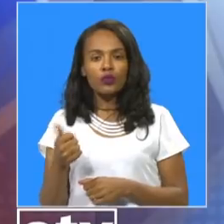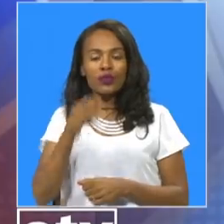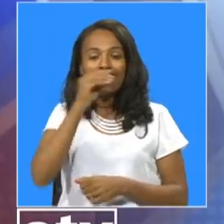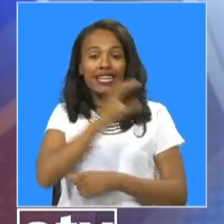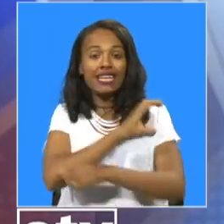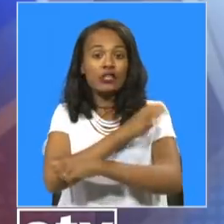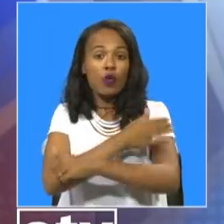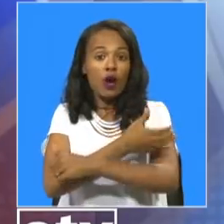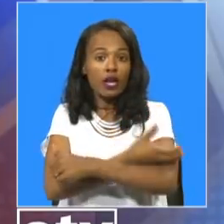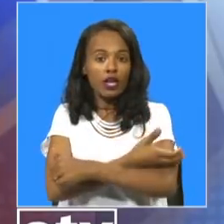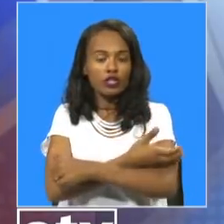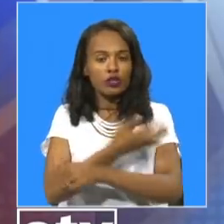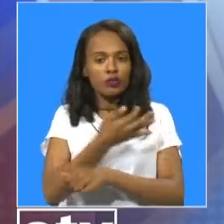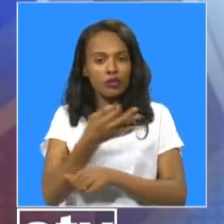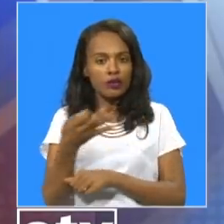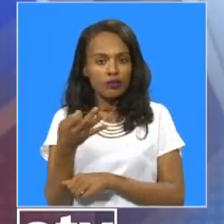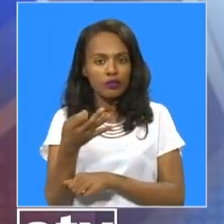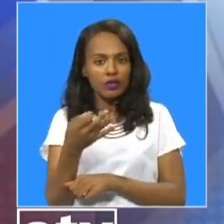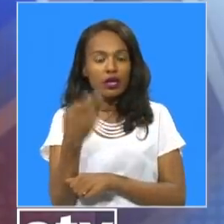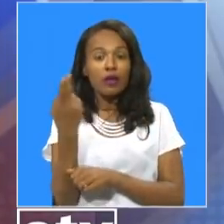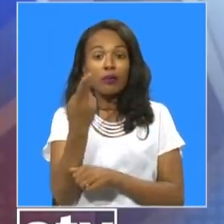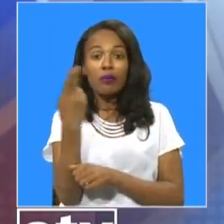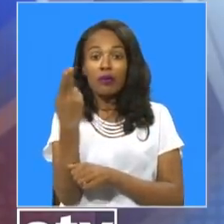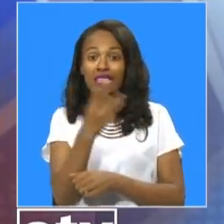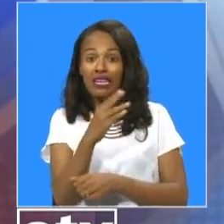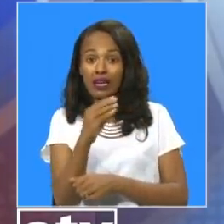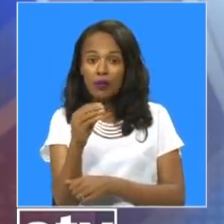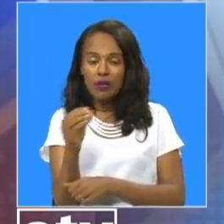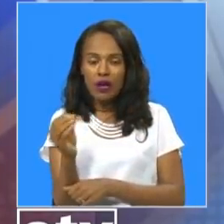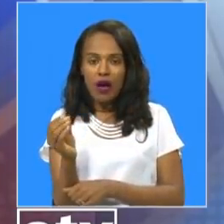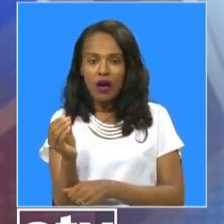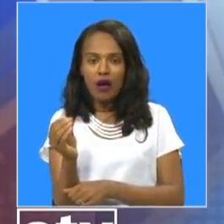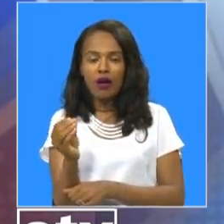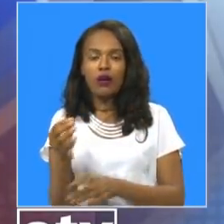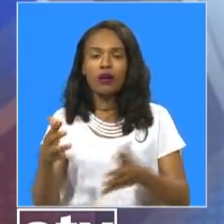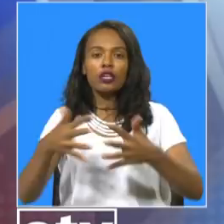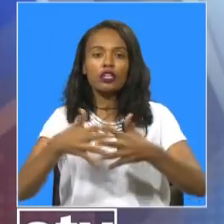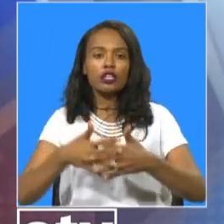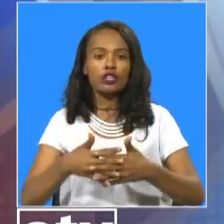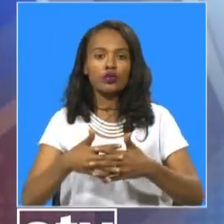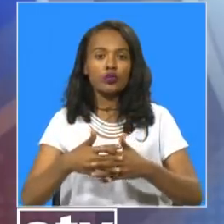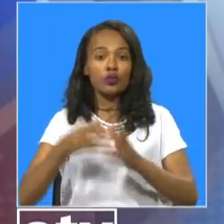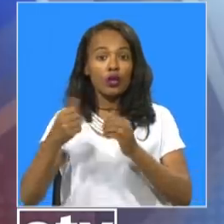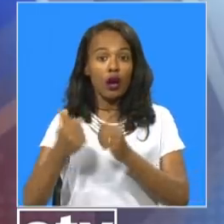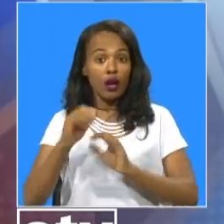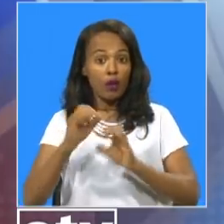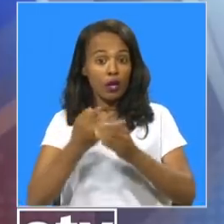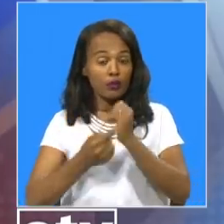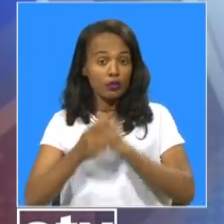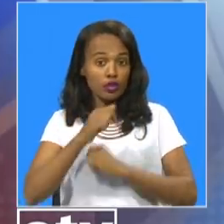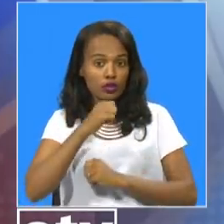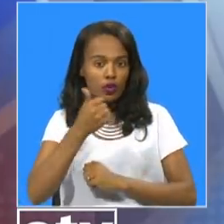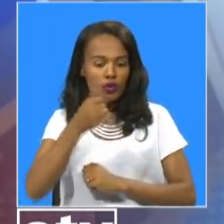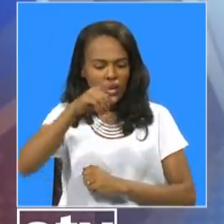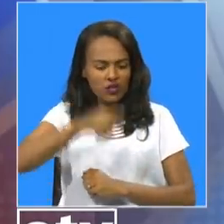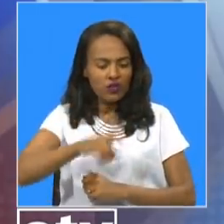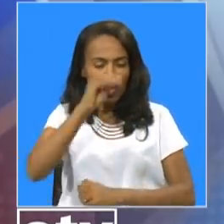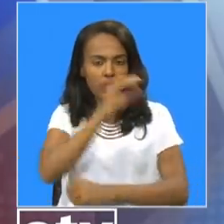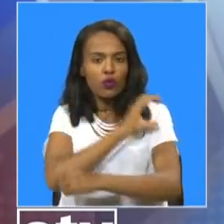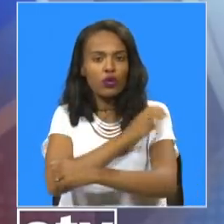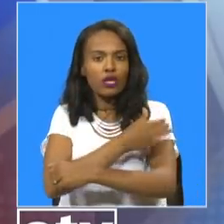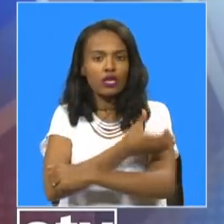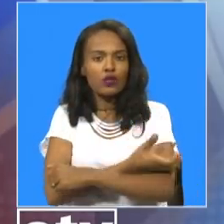የሰው ኃይላችንንም በደንብ መጠቀምና የቅንጅቱን ጠንካራ ማድረግ ብቻ ሳይሆን የአስፈላጊው የሰው